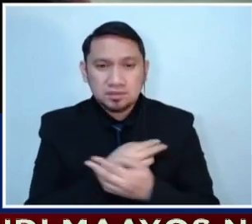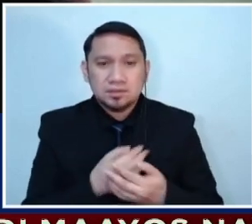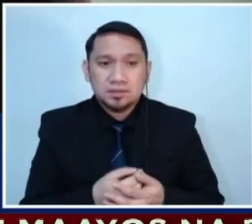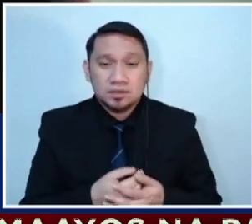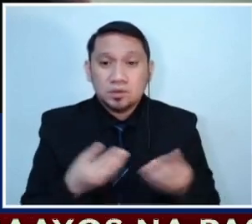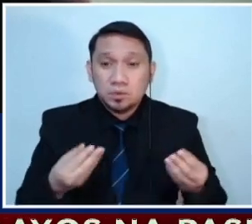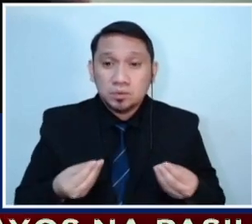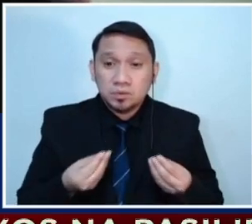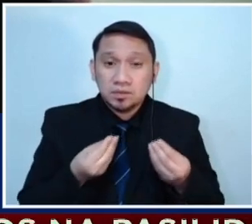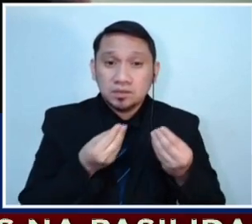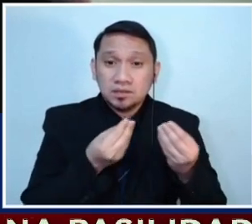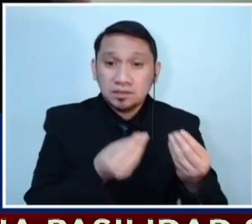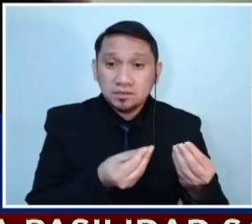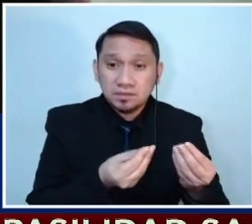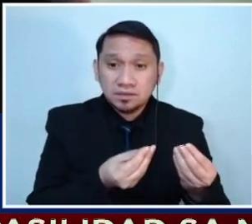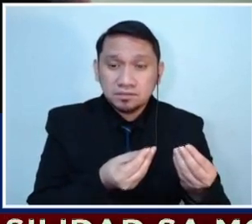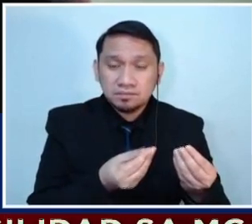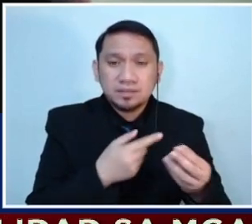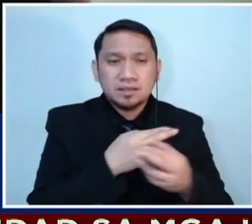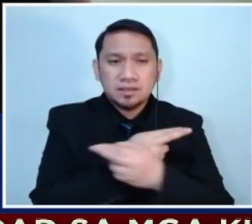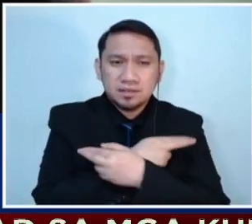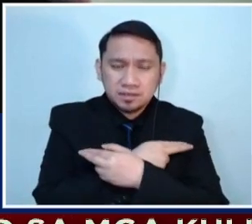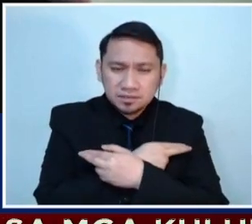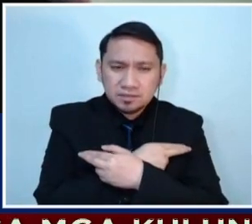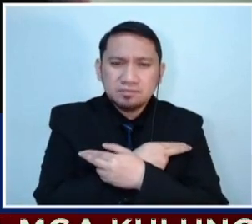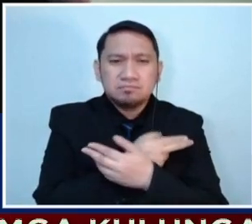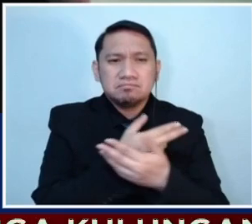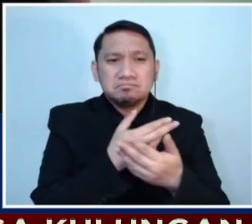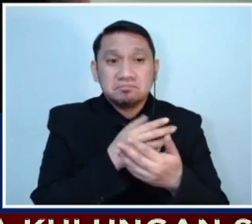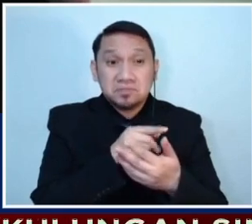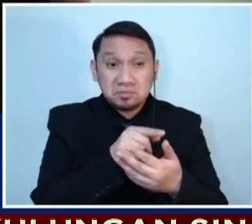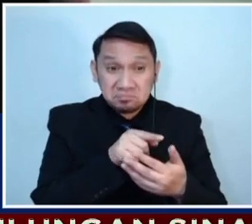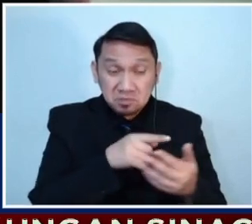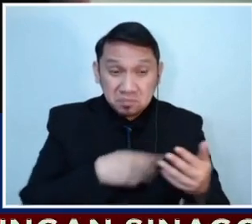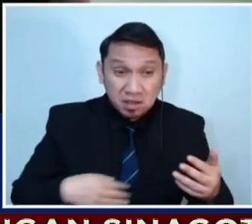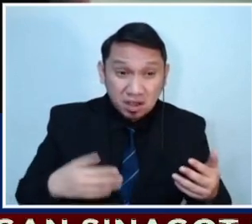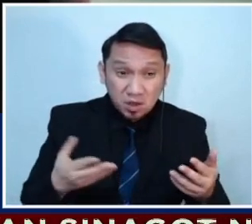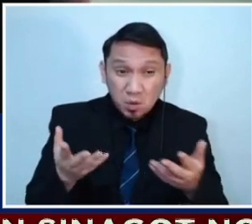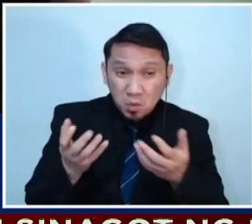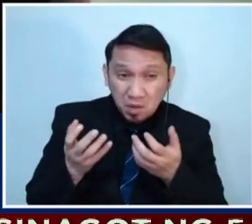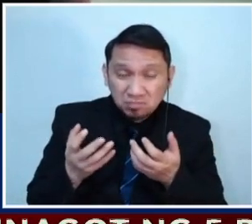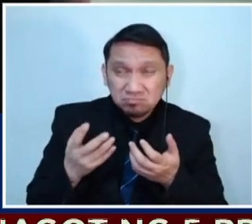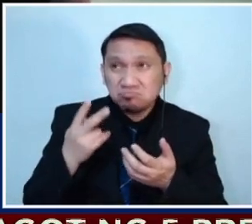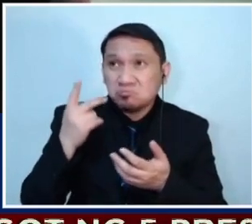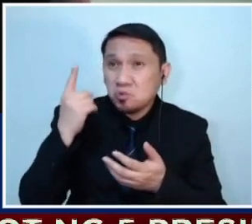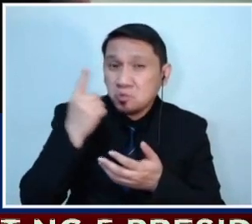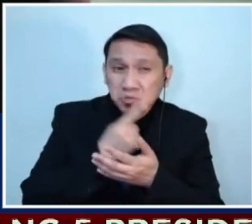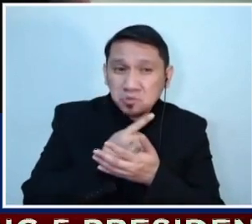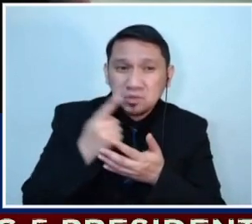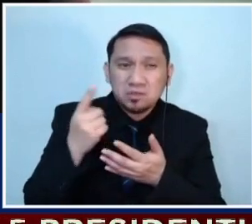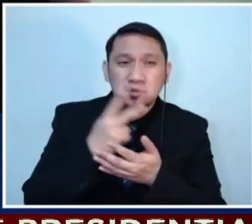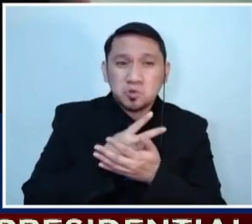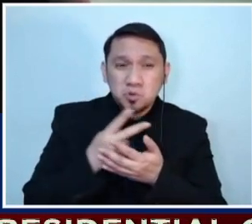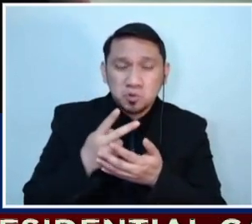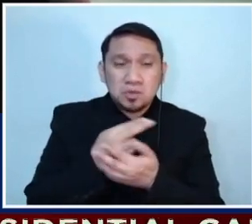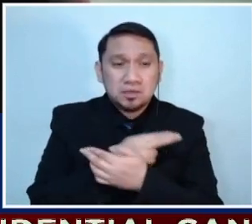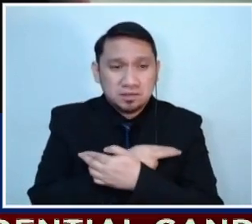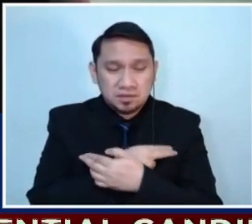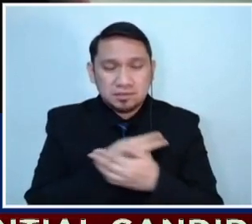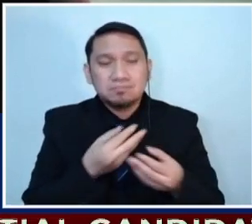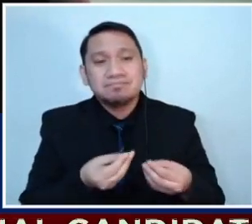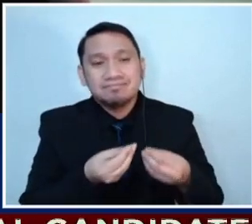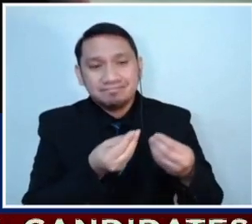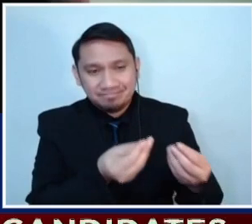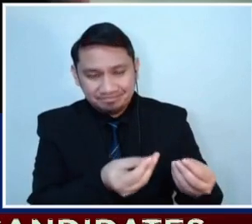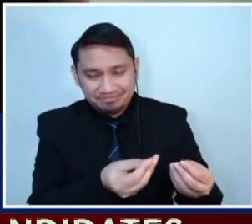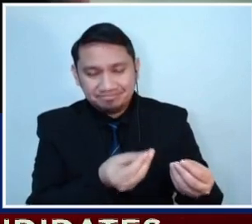them rest muna for if they ask for at least 1 or 2 weeks na rest, binibigyan naman natin.